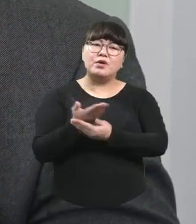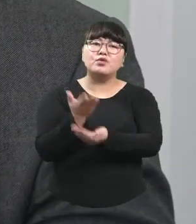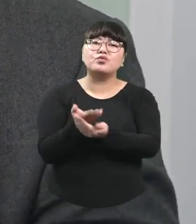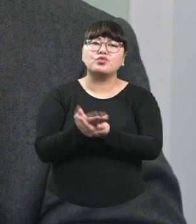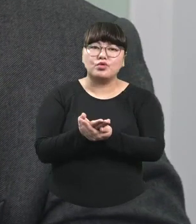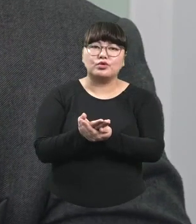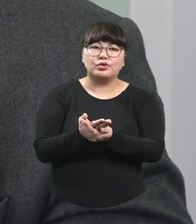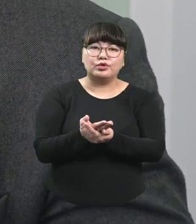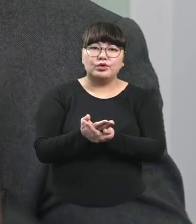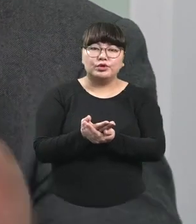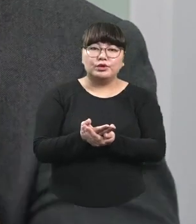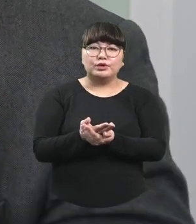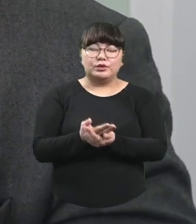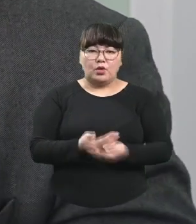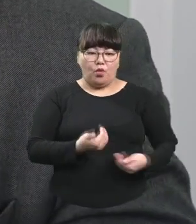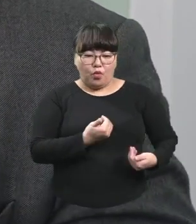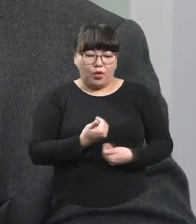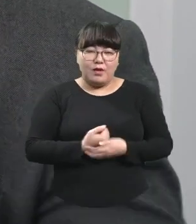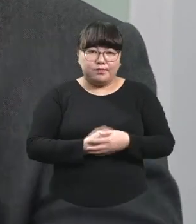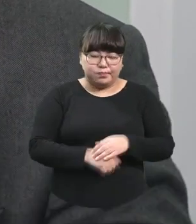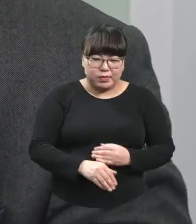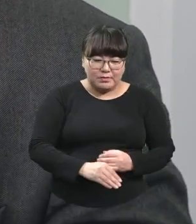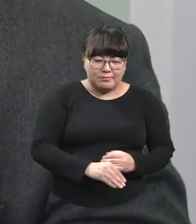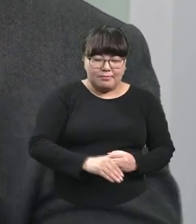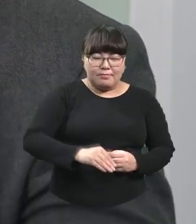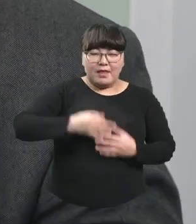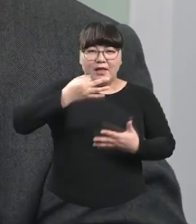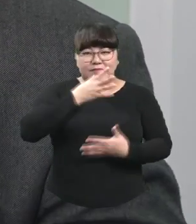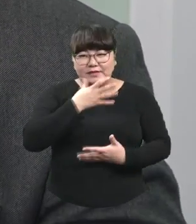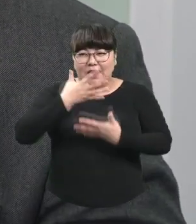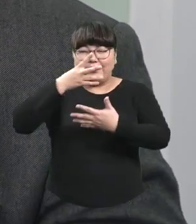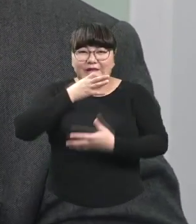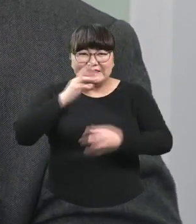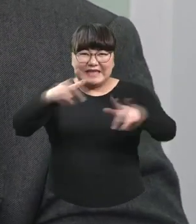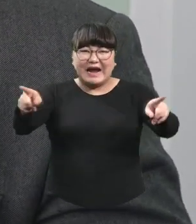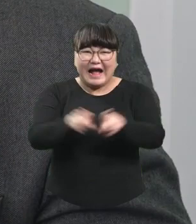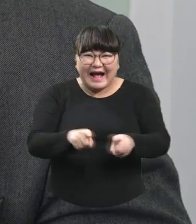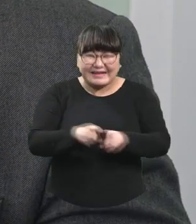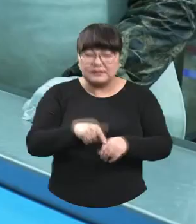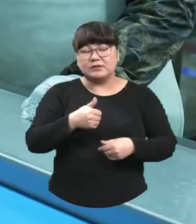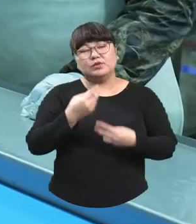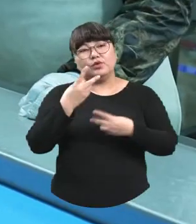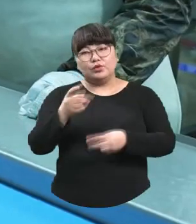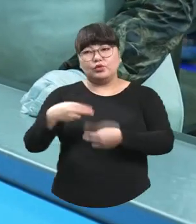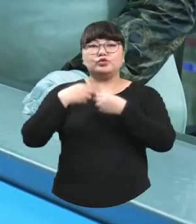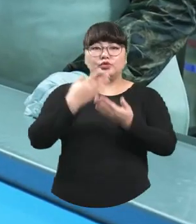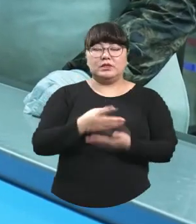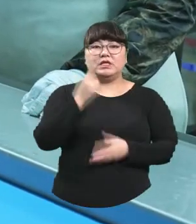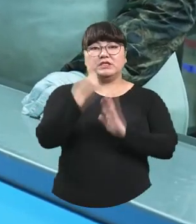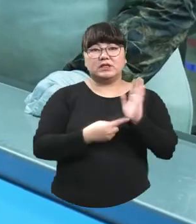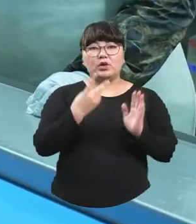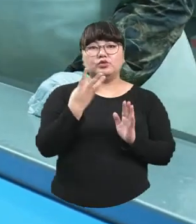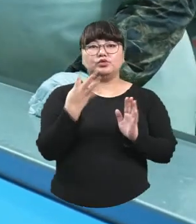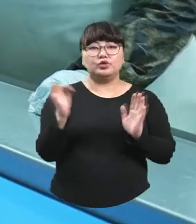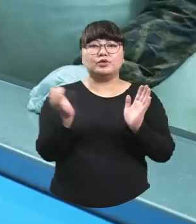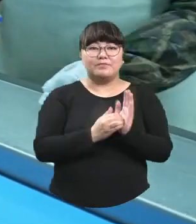нэг одоо хүүхдтэй бол одоо бойдох хүртэл тийм ээ. Ядаж 8 нас хүртэл гэдэг юм 10 нас хүртэл ч гэдэг юм уу. Ийм зүйлээ л үсэж байгаа. Сард 240